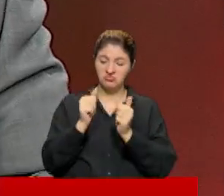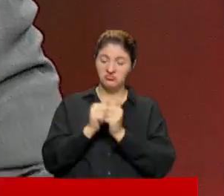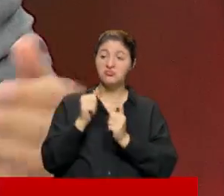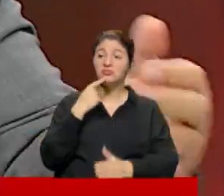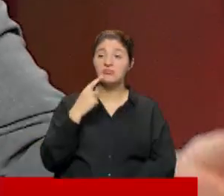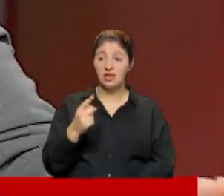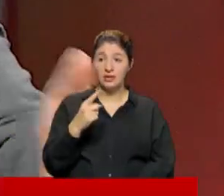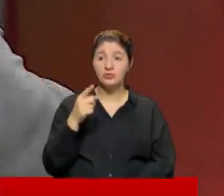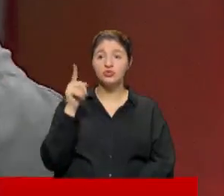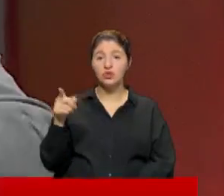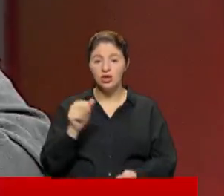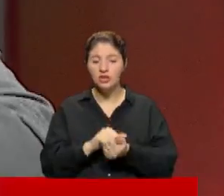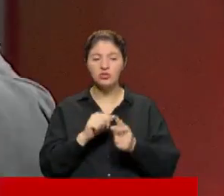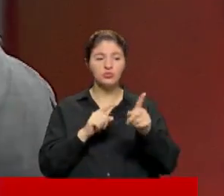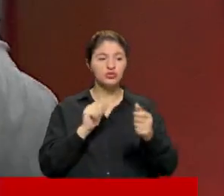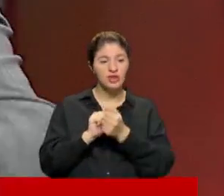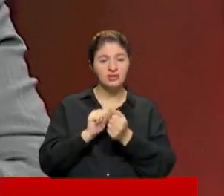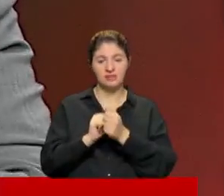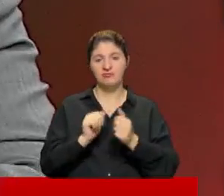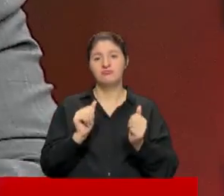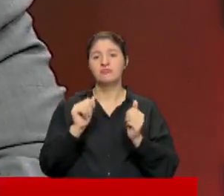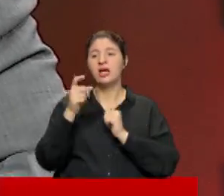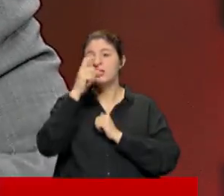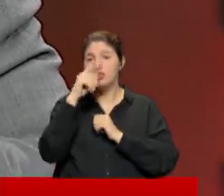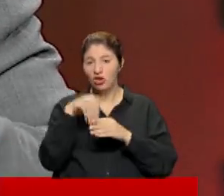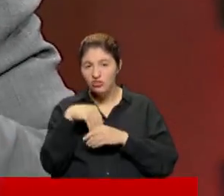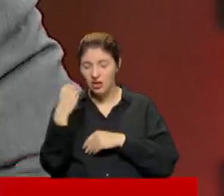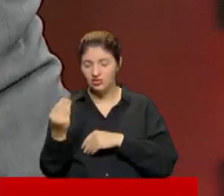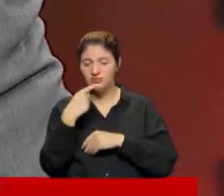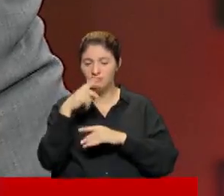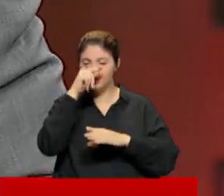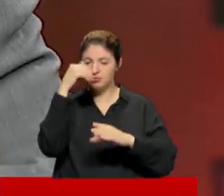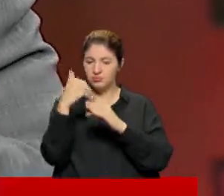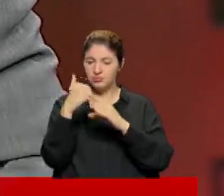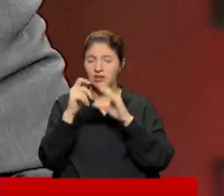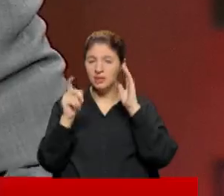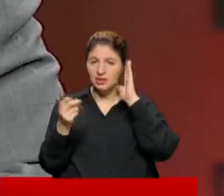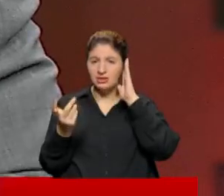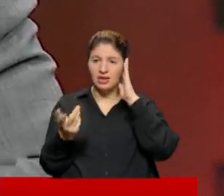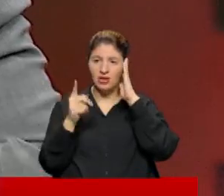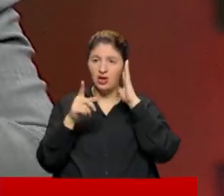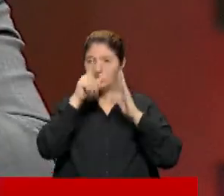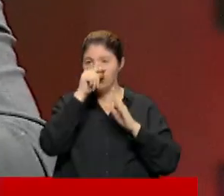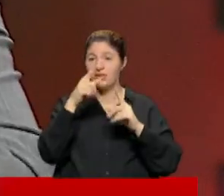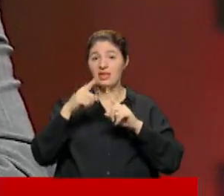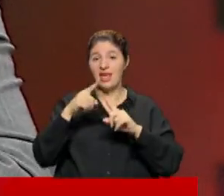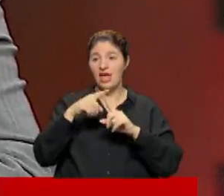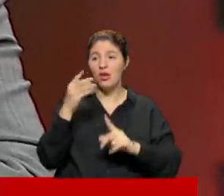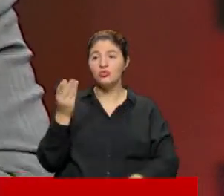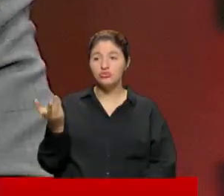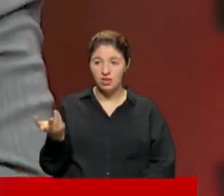diye şunun yanındayız bunun yanındayız reise oy vereceğiz deyip tweet atılırsa ve o tweet titi